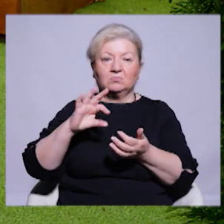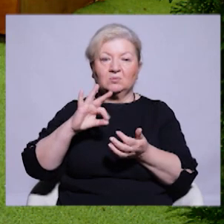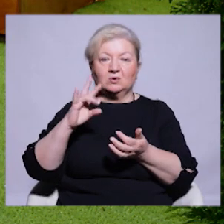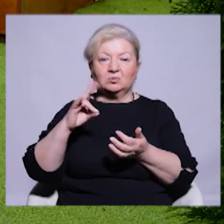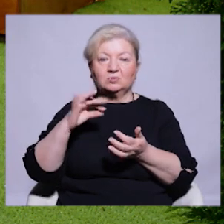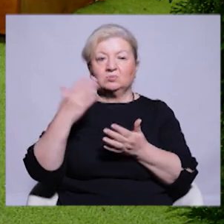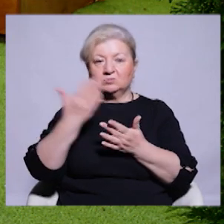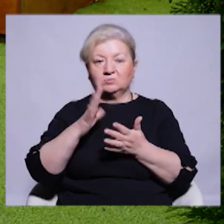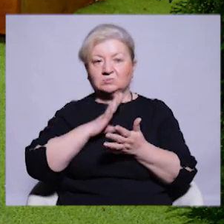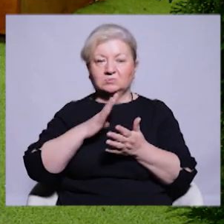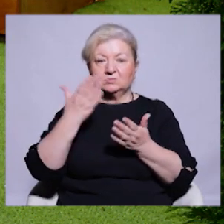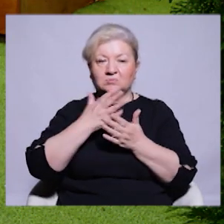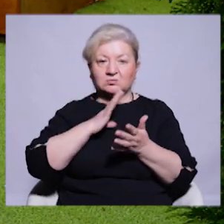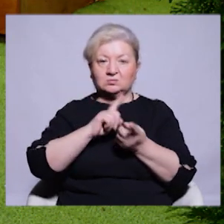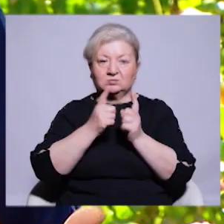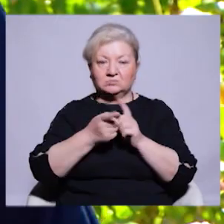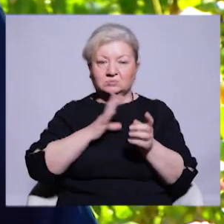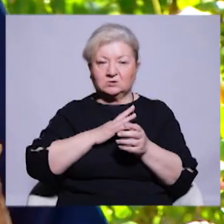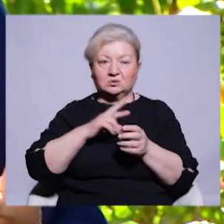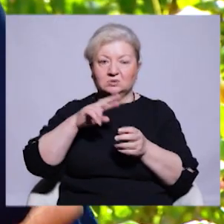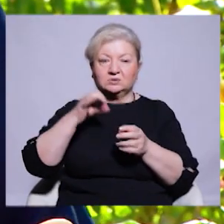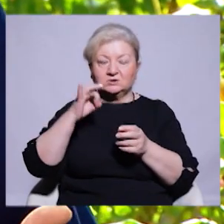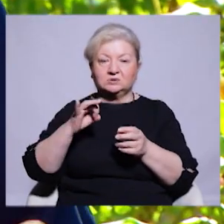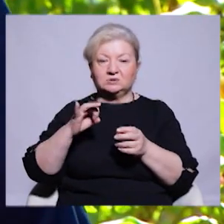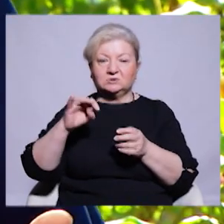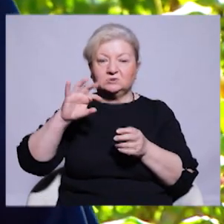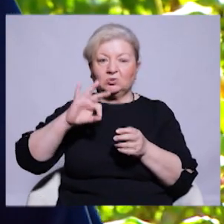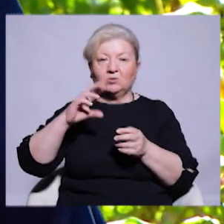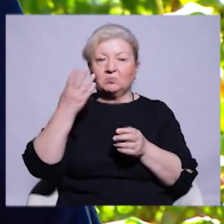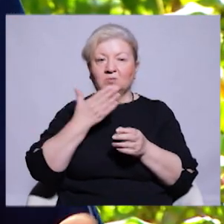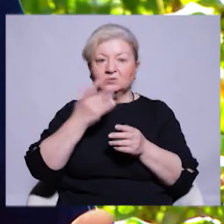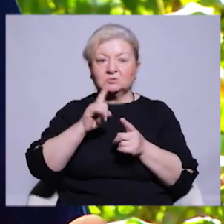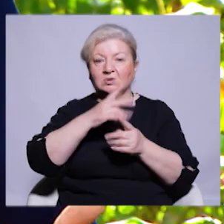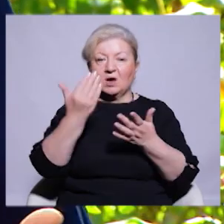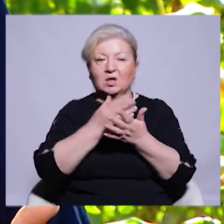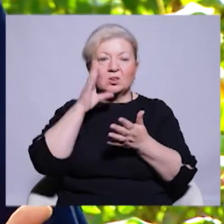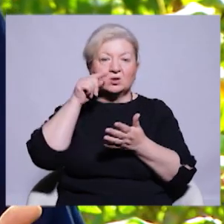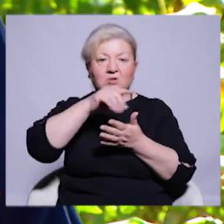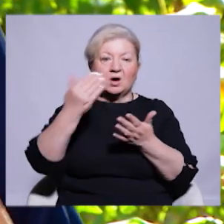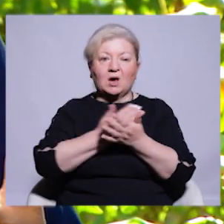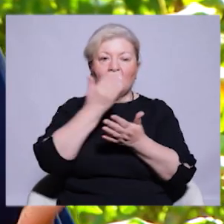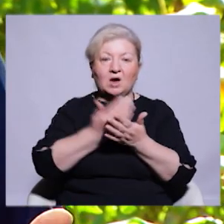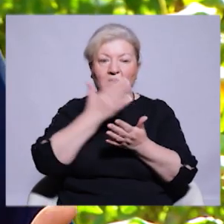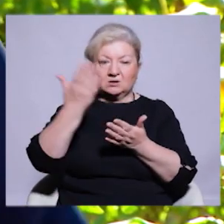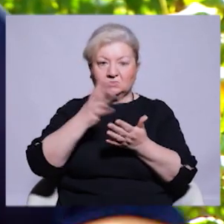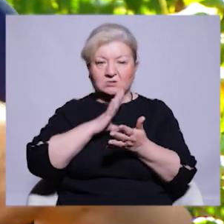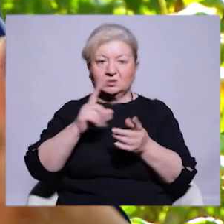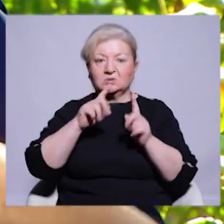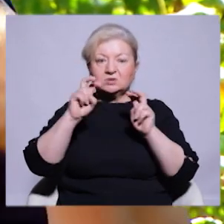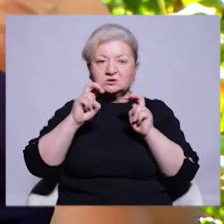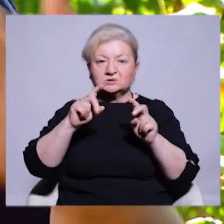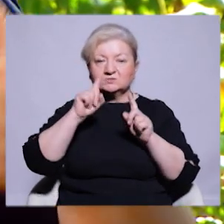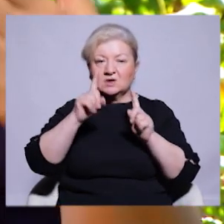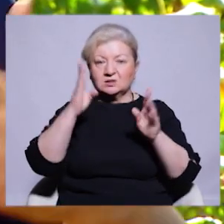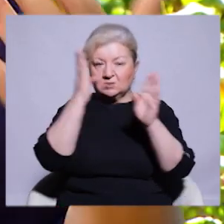მონოფიზიტობას, არამედ ქადაგებდა დიოფიზიტობას, რაც იმ დროს იყო ახალი. რას ნიშნავს ეხლა მონოფიზიტობა? ნიშნავს ერთი ბუნება, ღმერთის რო